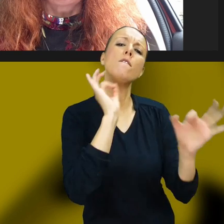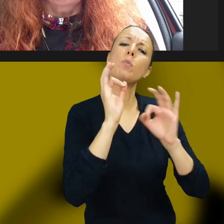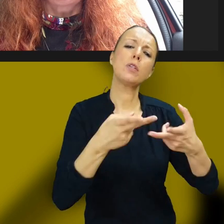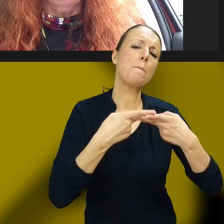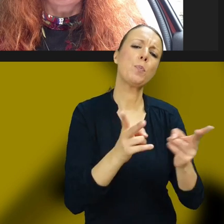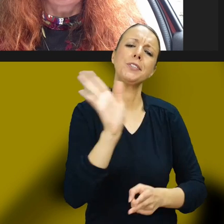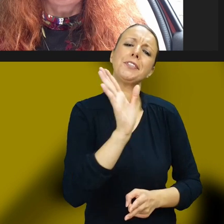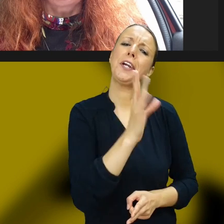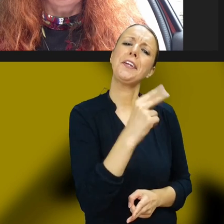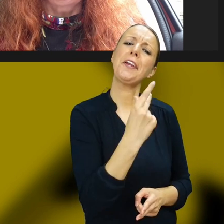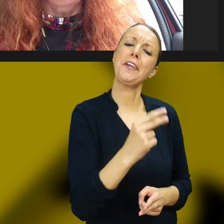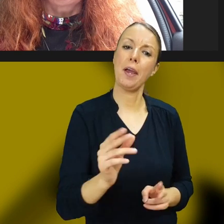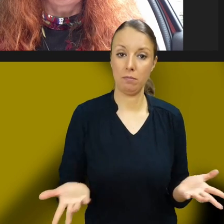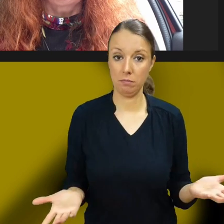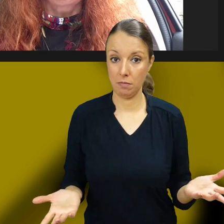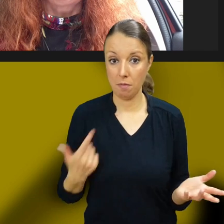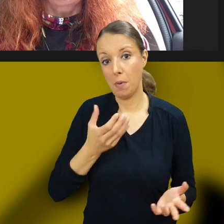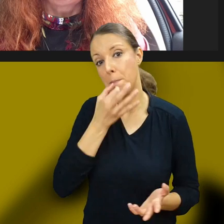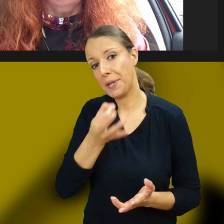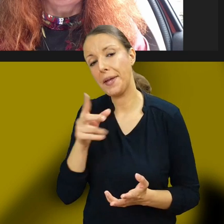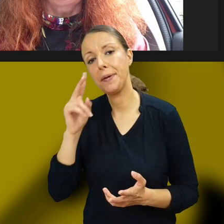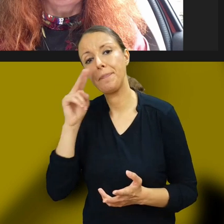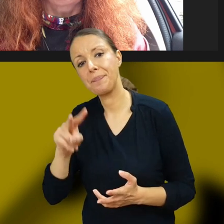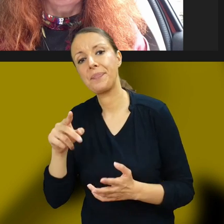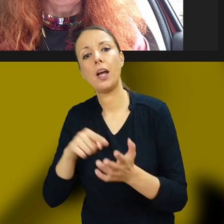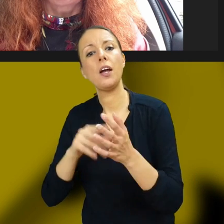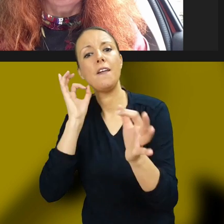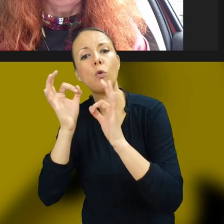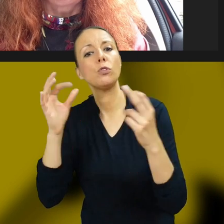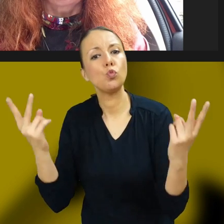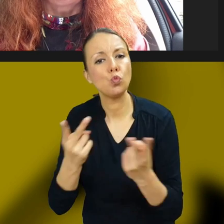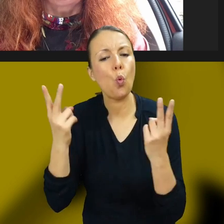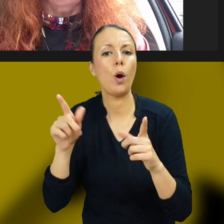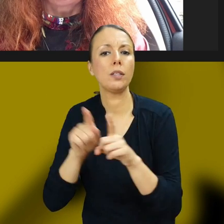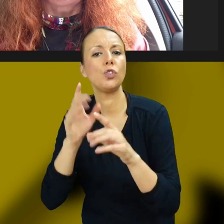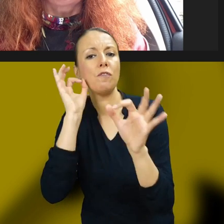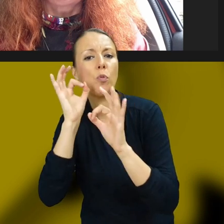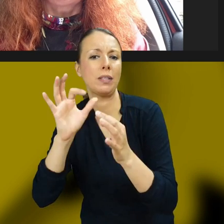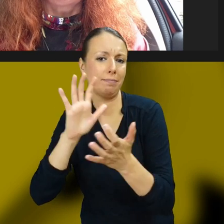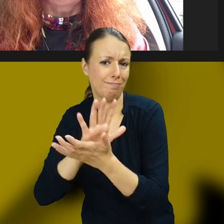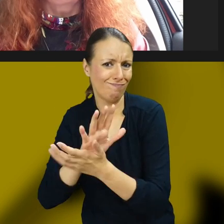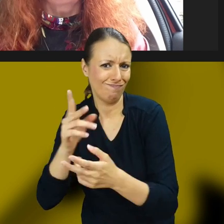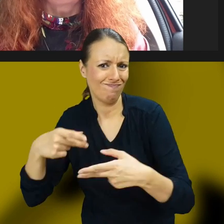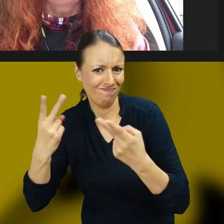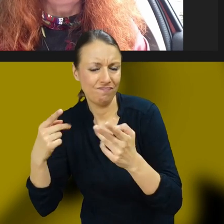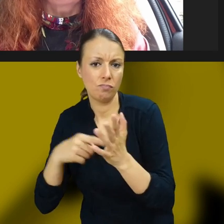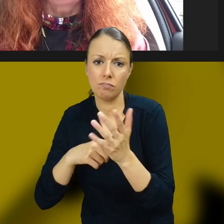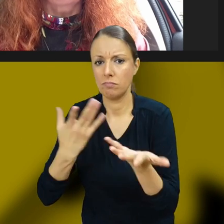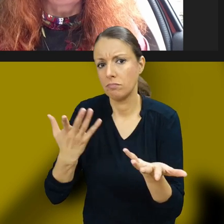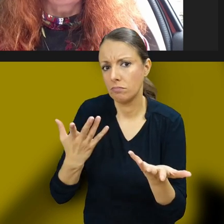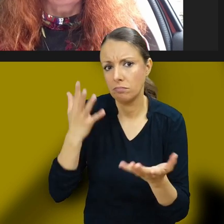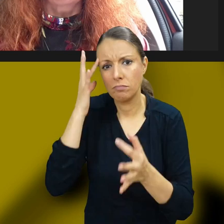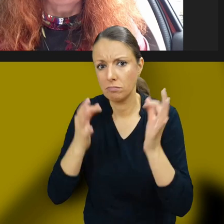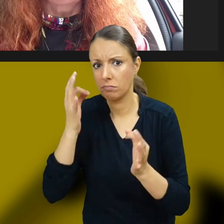punktu widzenia działalności prasowej i pozyskiwania informacji, czy przypadkiem tu nie mamy do czynienia z tym pradawnym prasłowiańskim założeniem, że jak